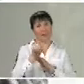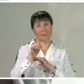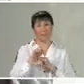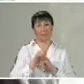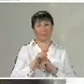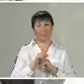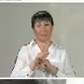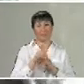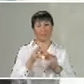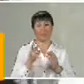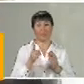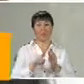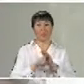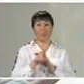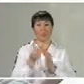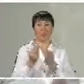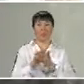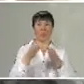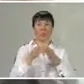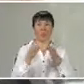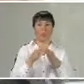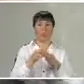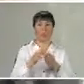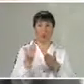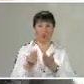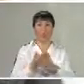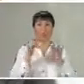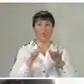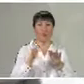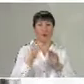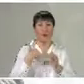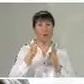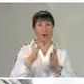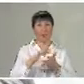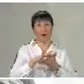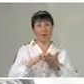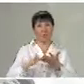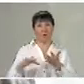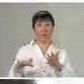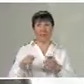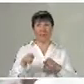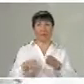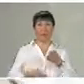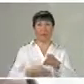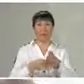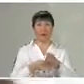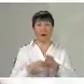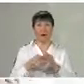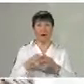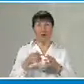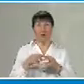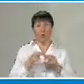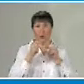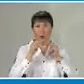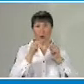отца в группу снова в деле общие где вы вам будут продолжать оказывать консультационные услуги информацию какую-то так